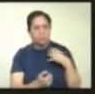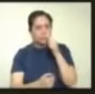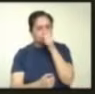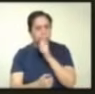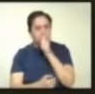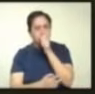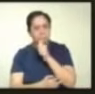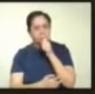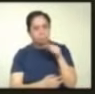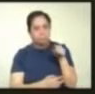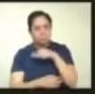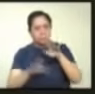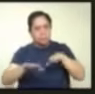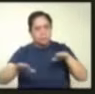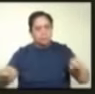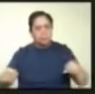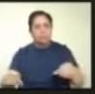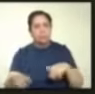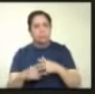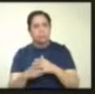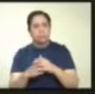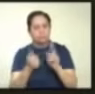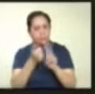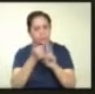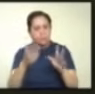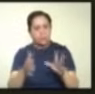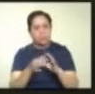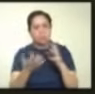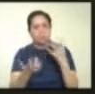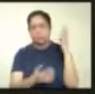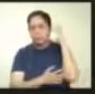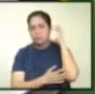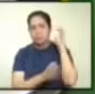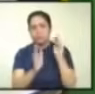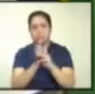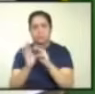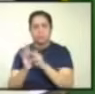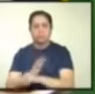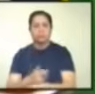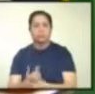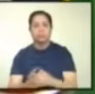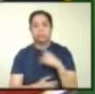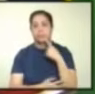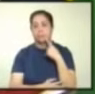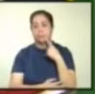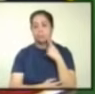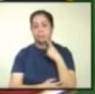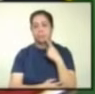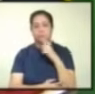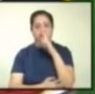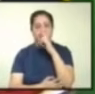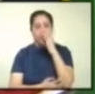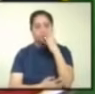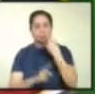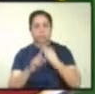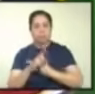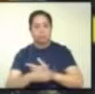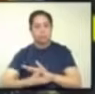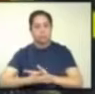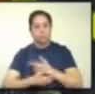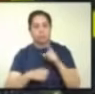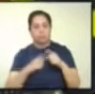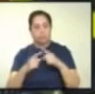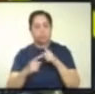pinagdaanan namin ng mga anak na mga biktima ng Maguindanao Massacre. Si Princess, na 7 buwang gulang pa lang ng